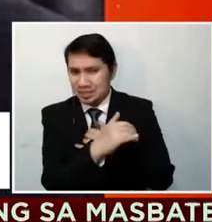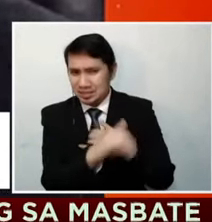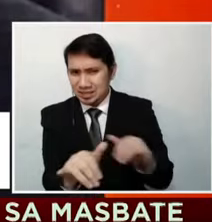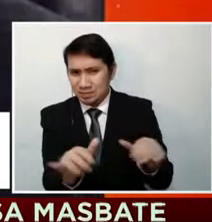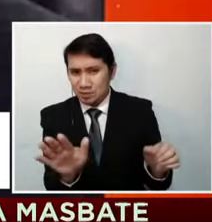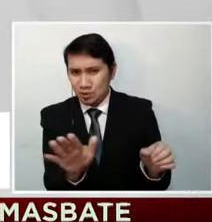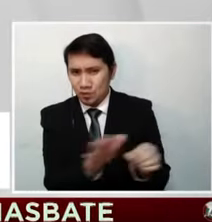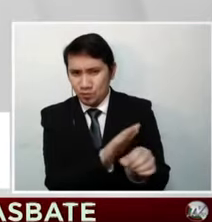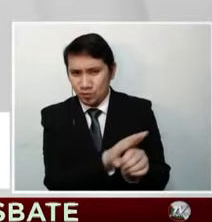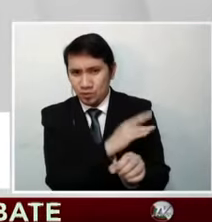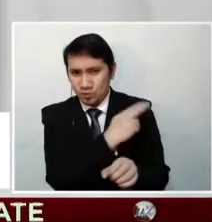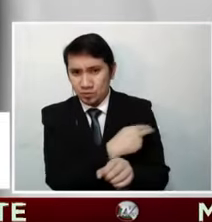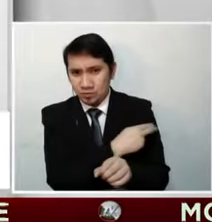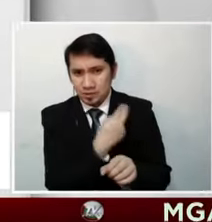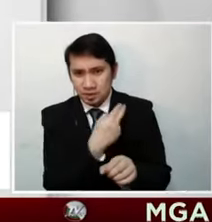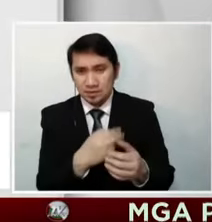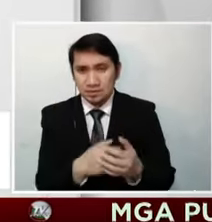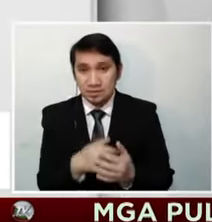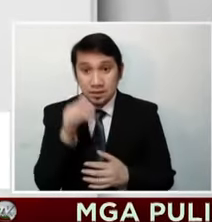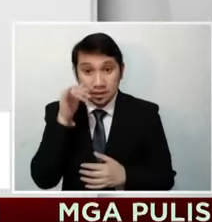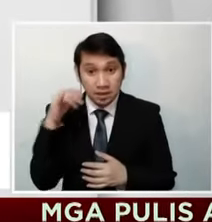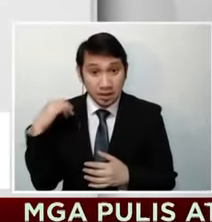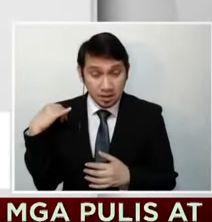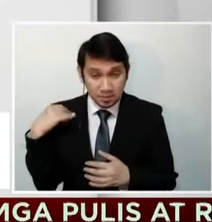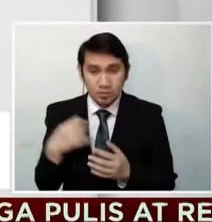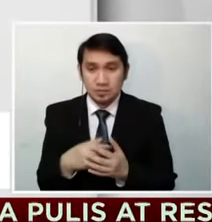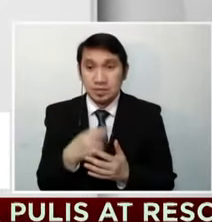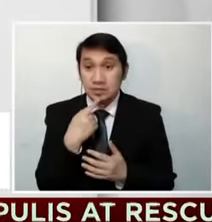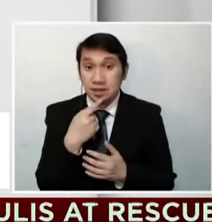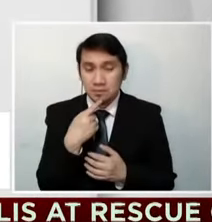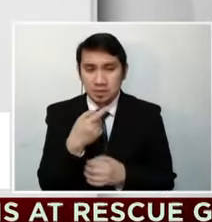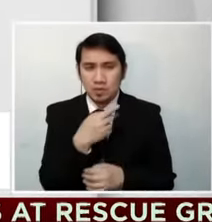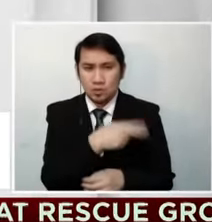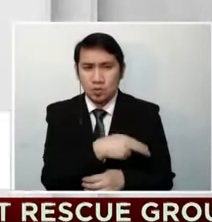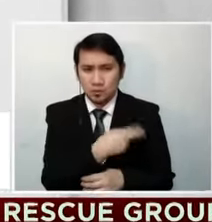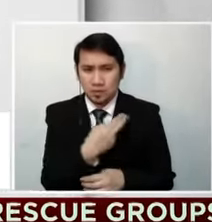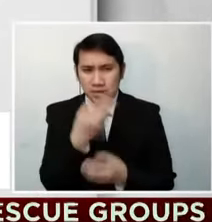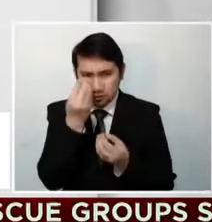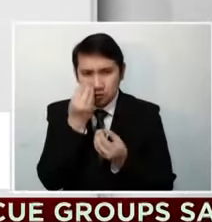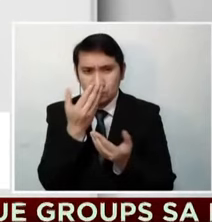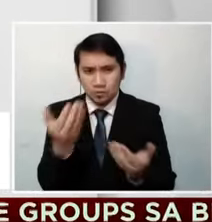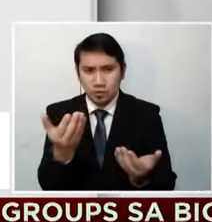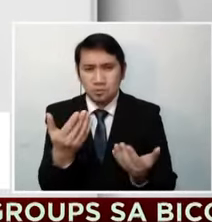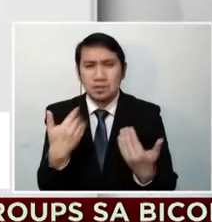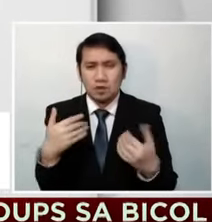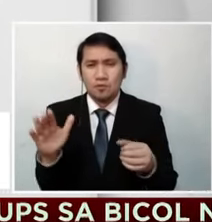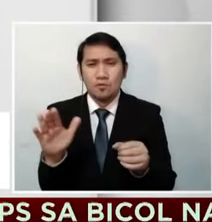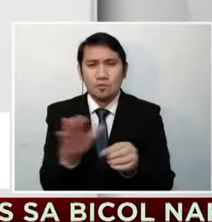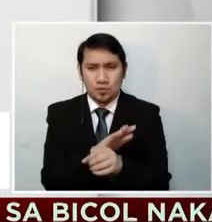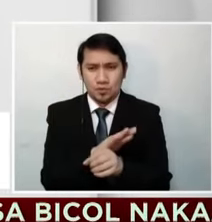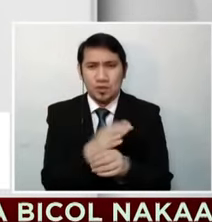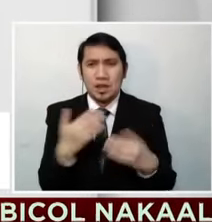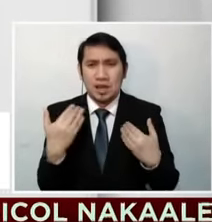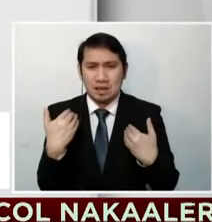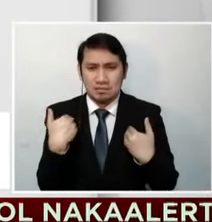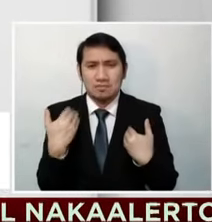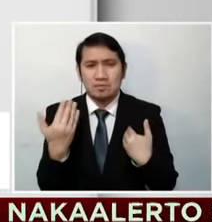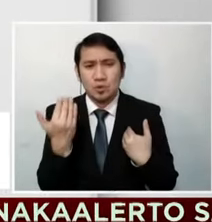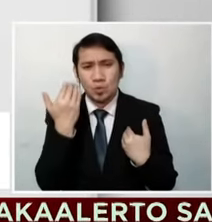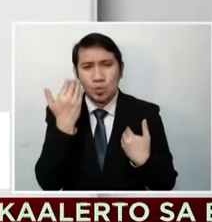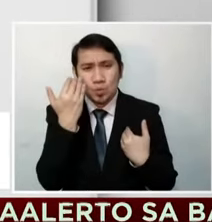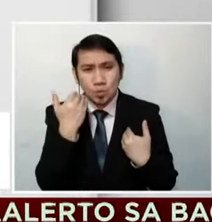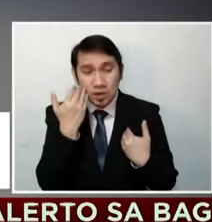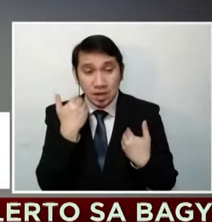mga hospitals. Kahapon nag-abiso ng ospital sa publiko na puno na sila at nagkakaroon na ng kakulangan sa